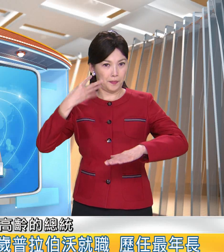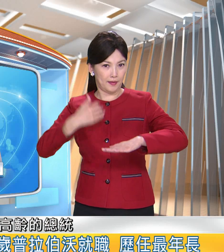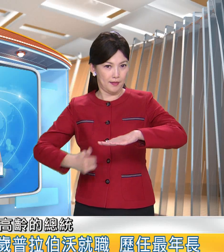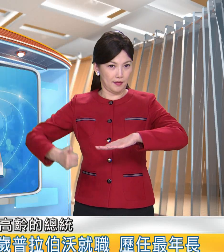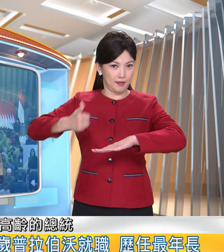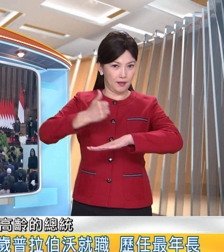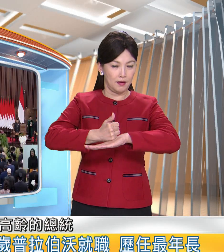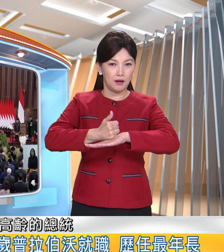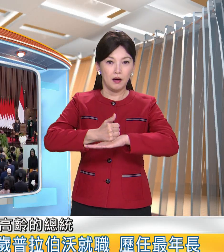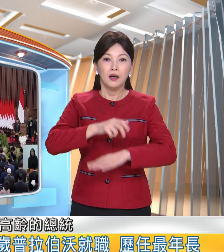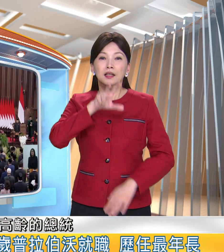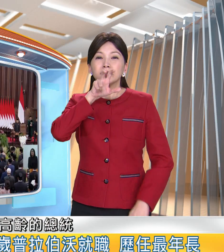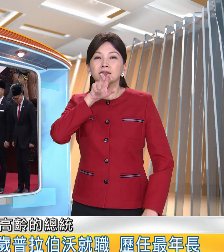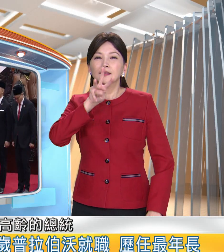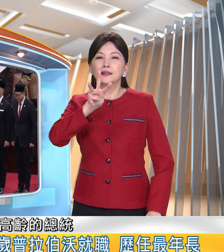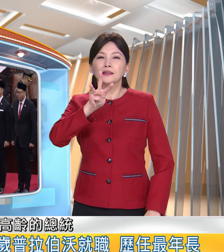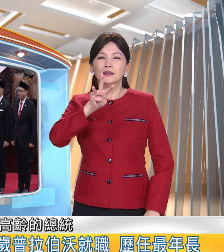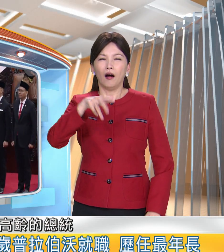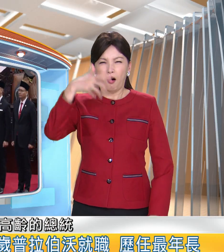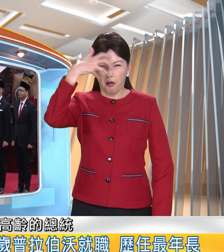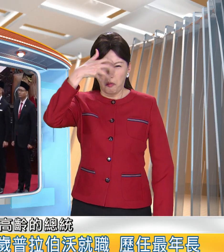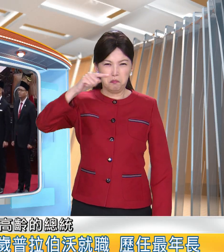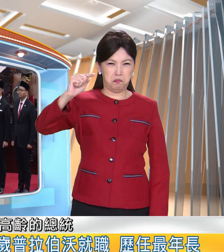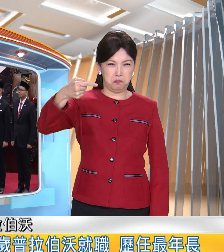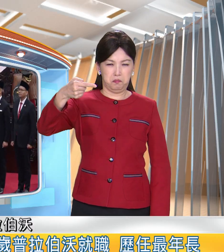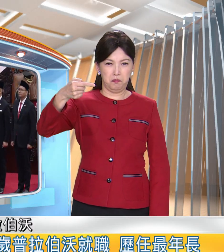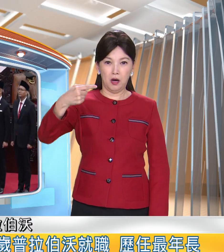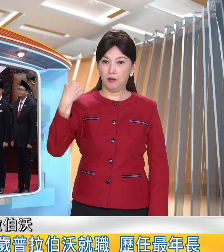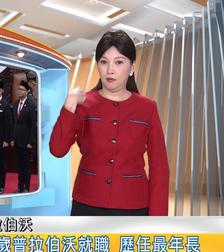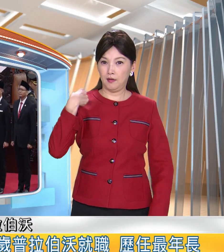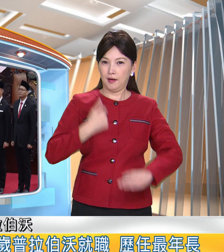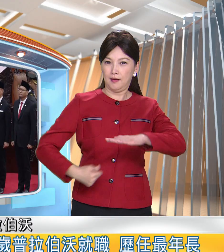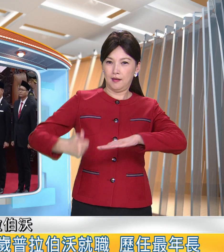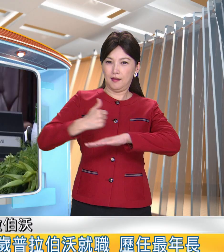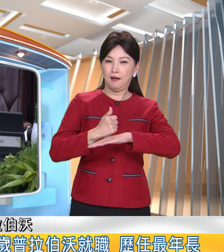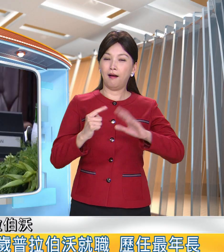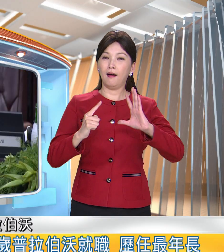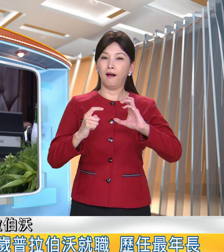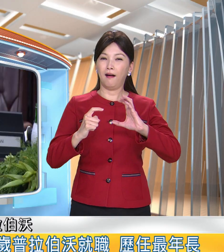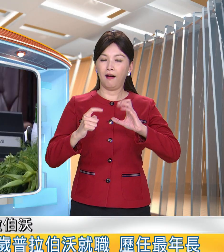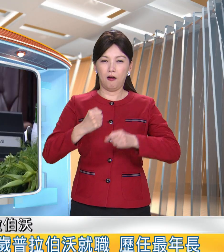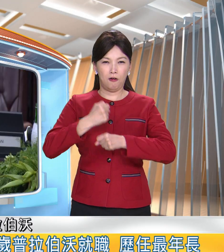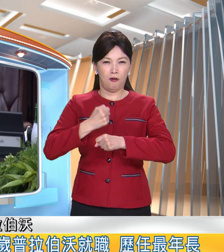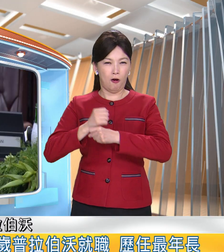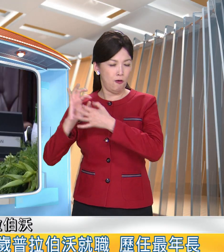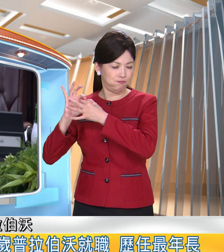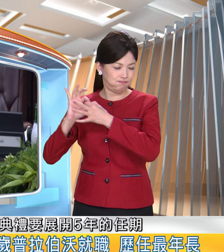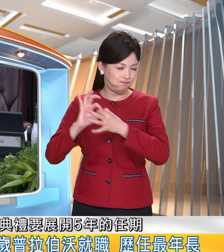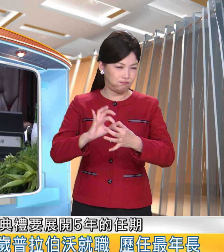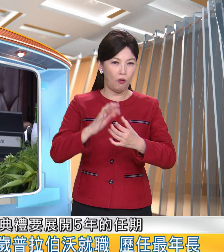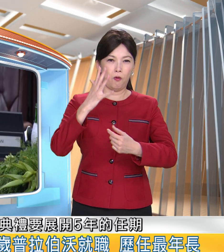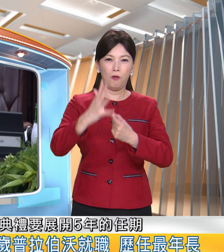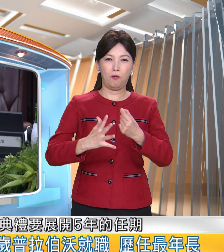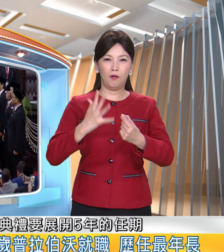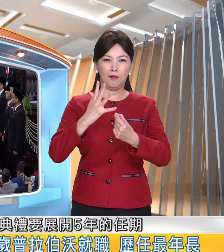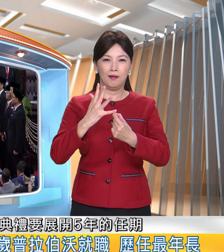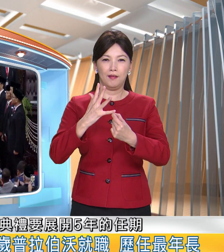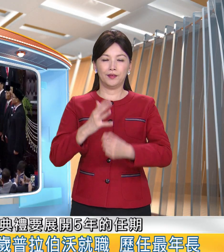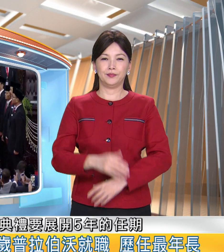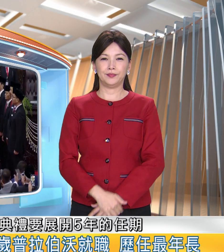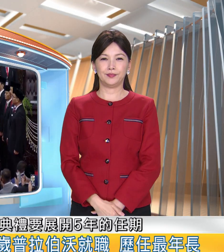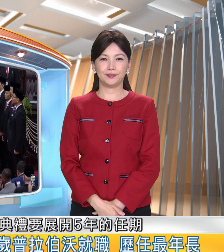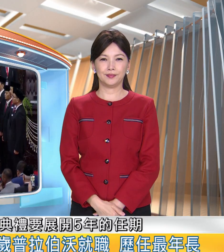印尼历年来最高龄的总统，今年73岁的普拉博沃，昨天举办了就职典